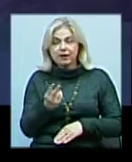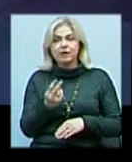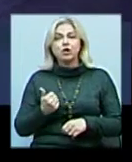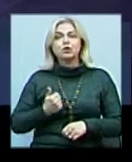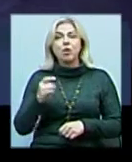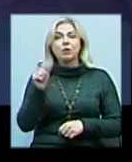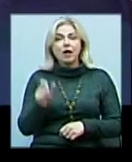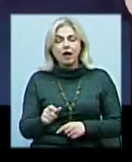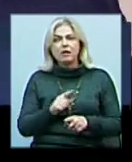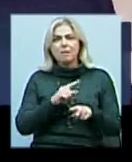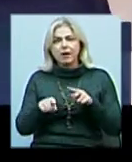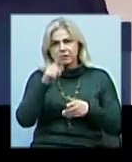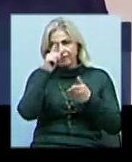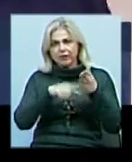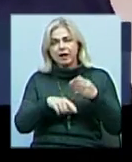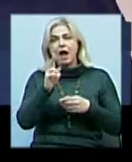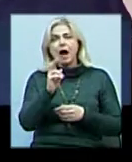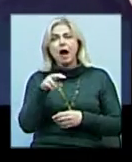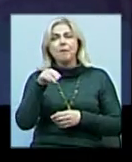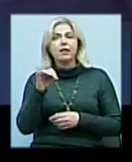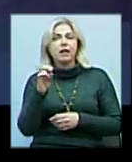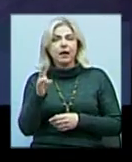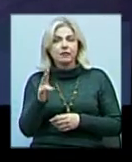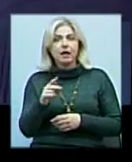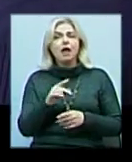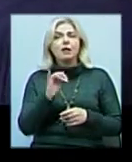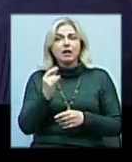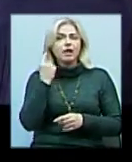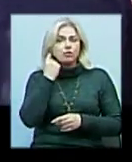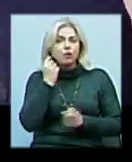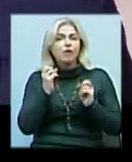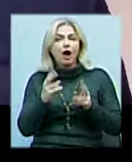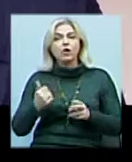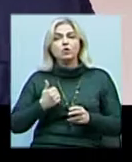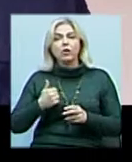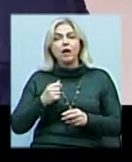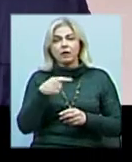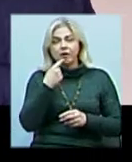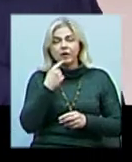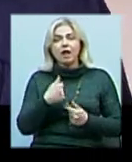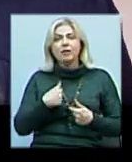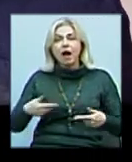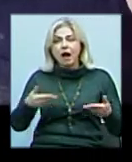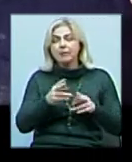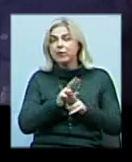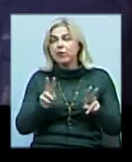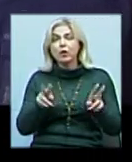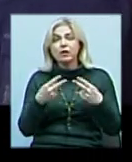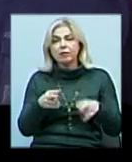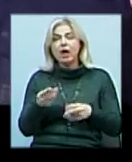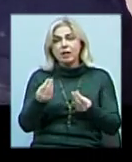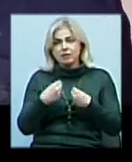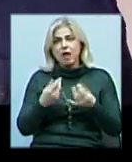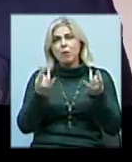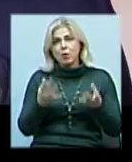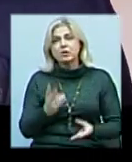солдат швидше довіряє капелану, в першу чергу капелану. Я навіть чув, як солдати говорили, нам нікого не потрібно, дайте просто